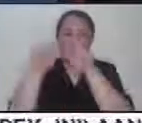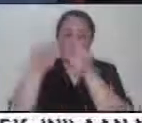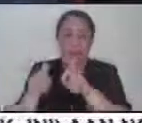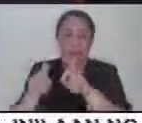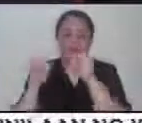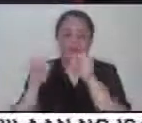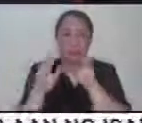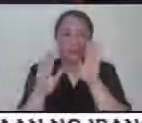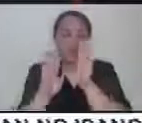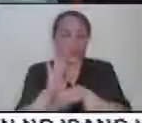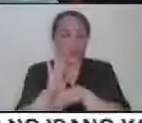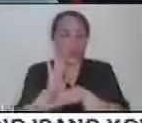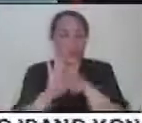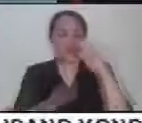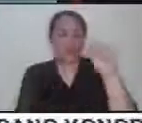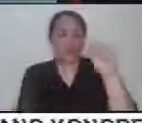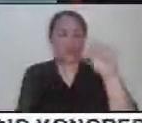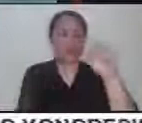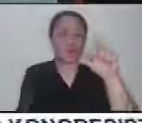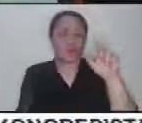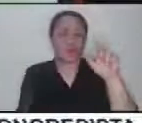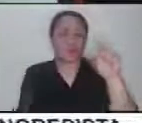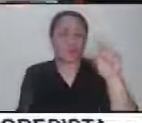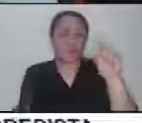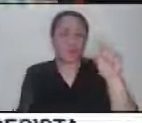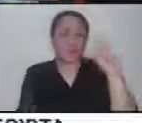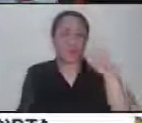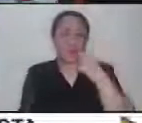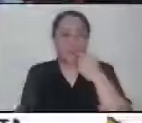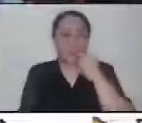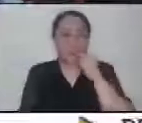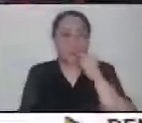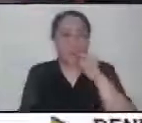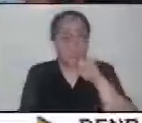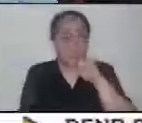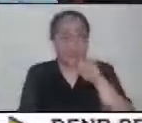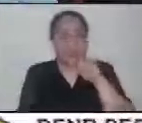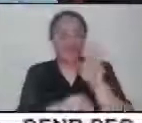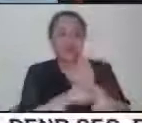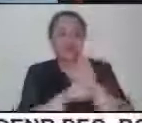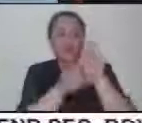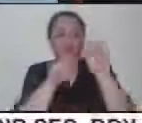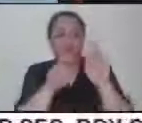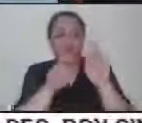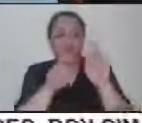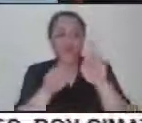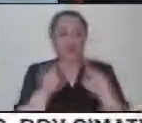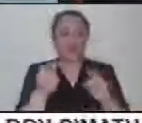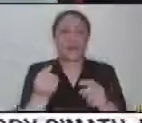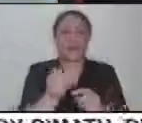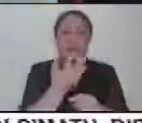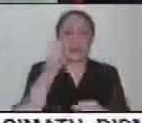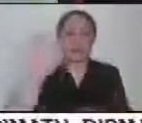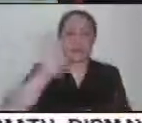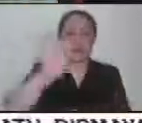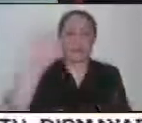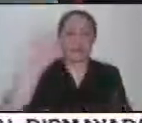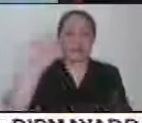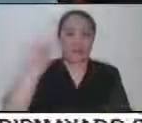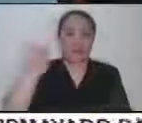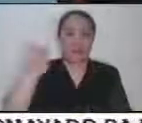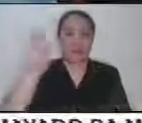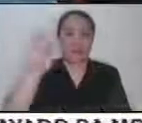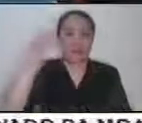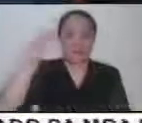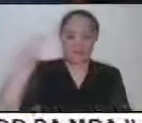kamakailan. Nag-alala po ngayon ang mga kaanak ni Ameline Sembana kung papaano bubuhayin ang siyam nitong anak. Si Bernard